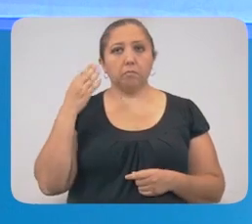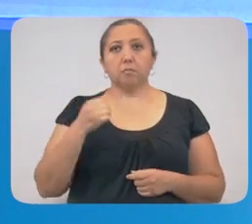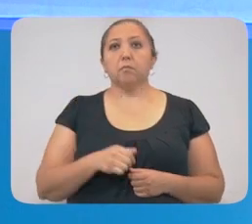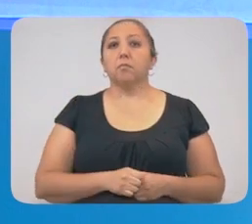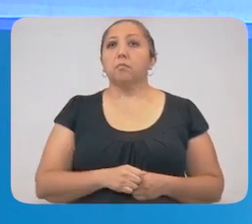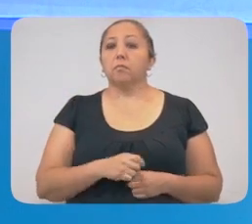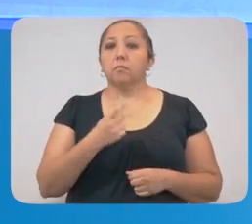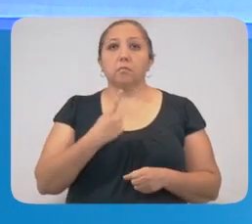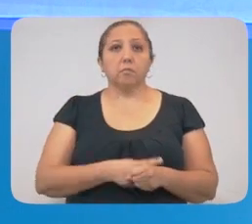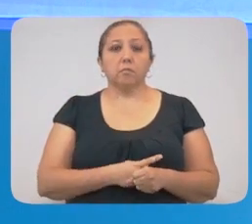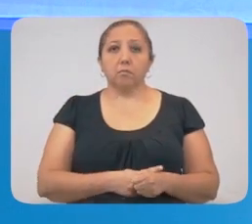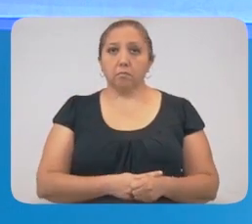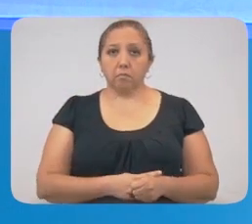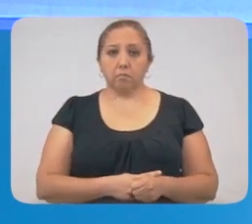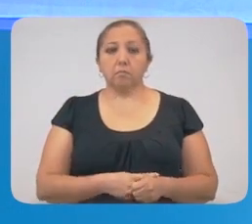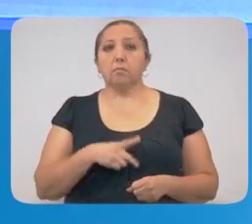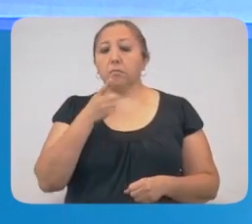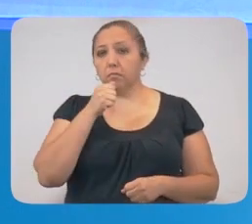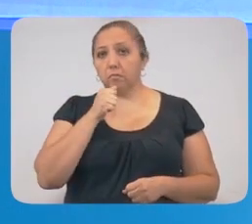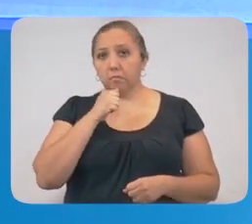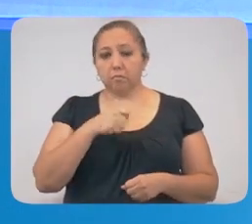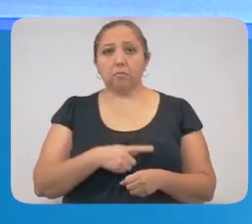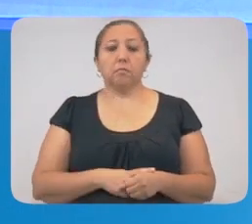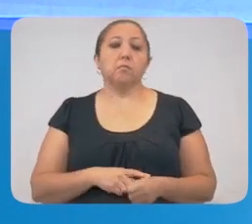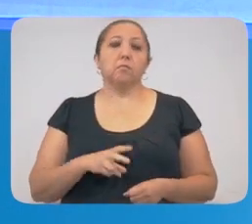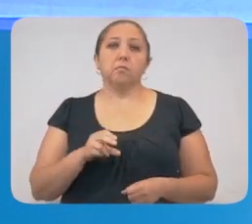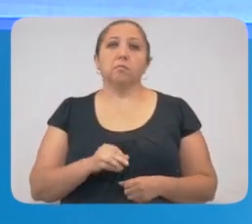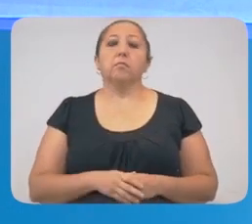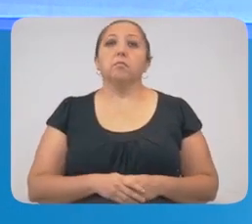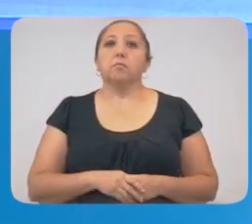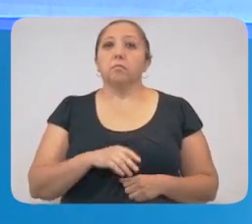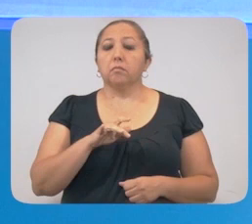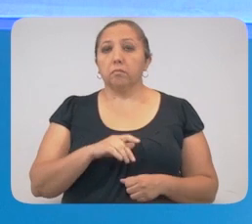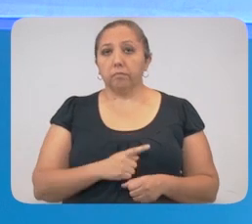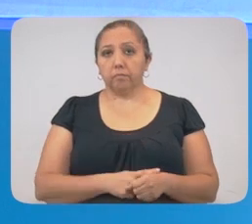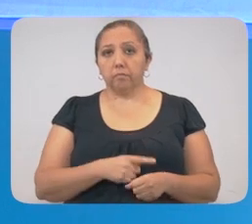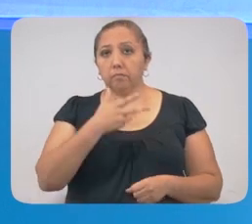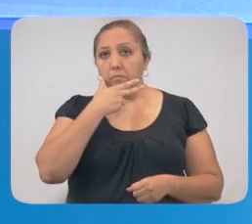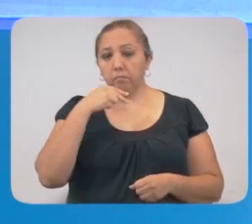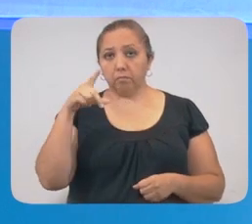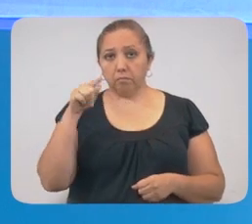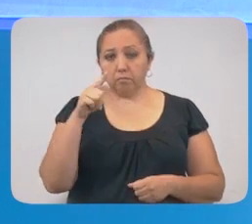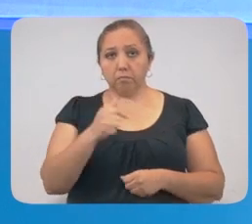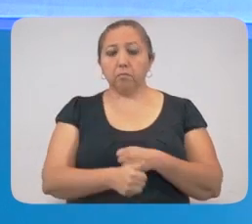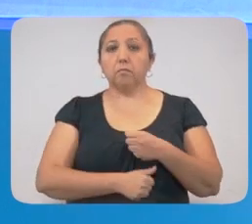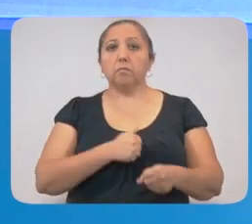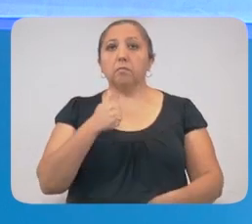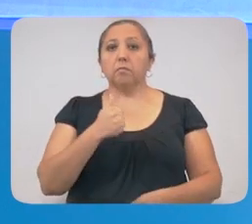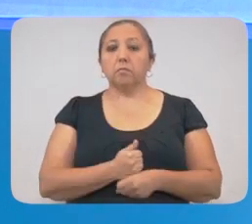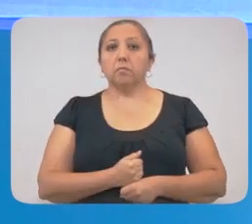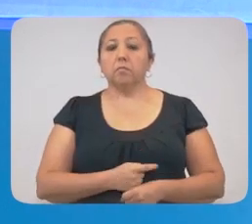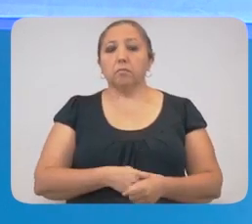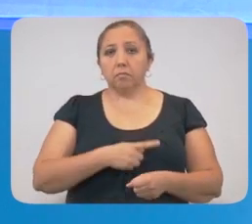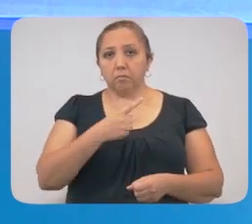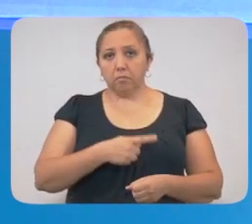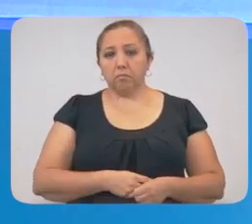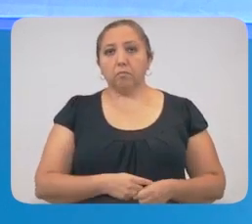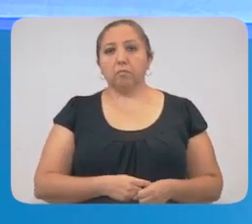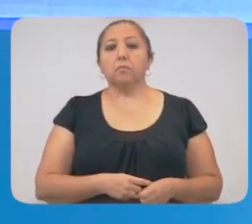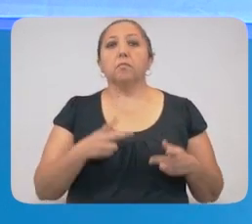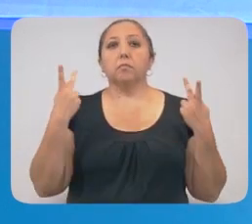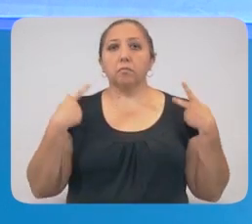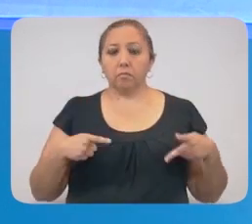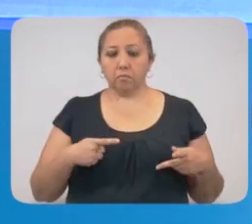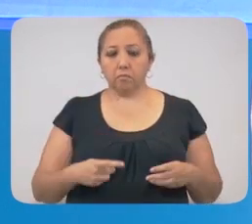kahakbaltiknalo, minantio mishbal. Juntul ship 46 jabo ti, signal tulumil campech kahakbaway hoe, hachpolok, le